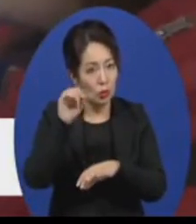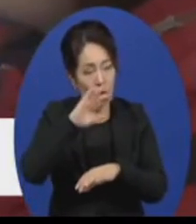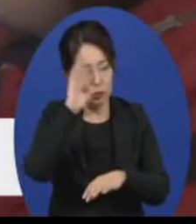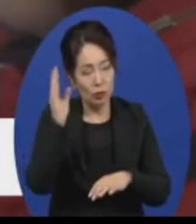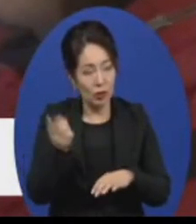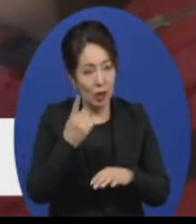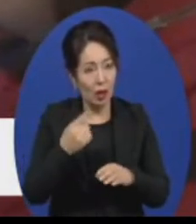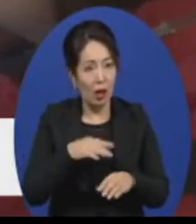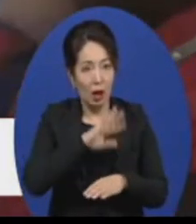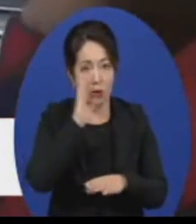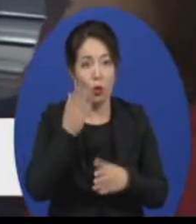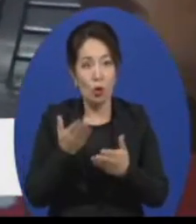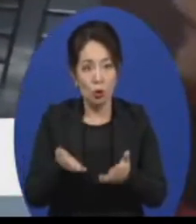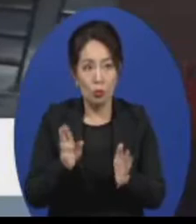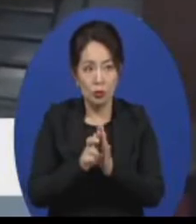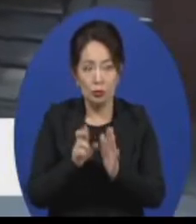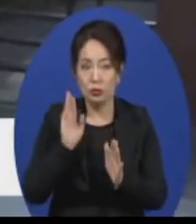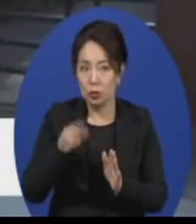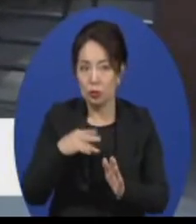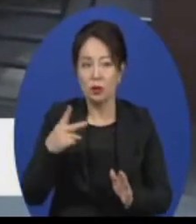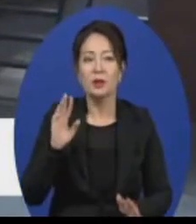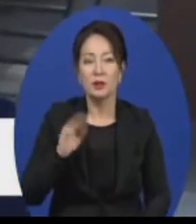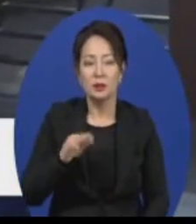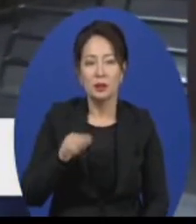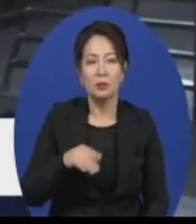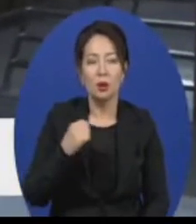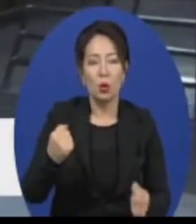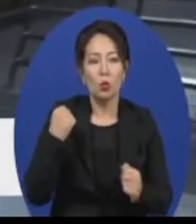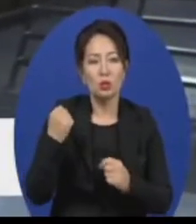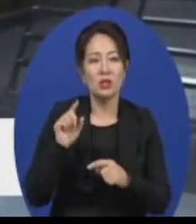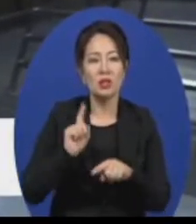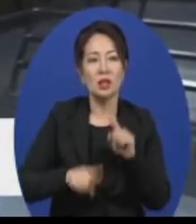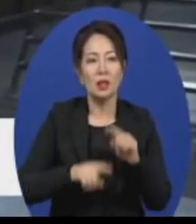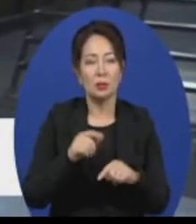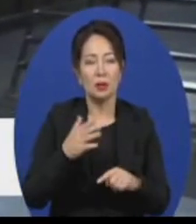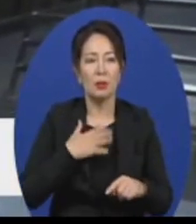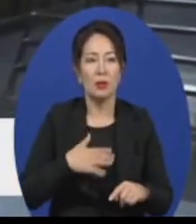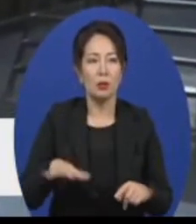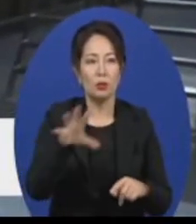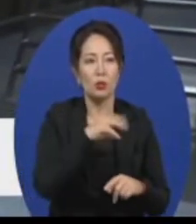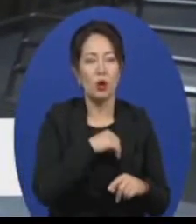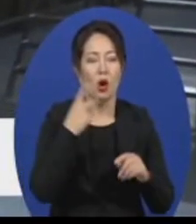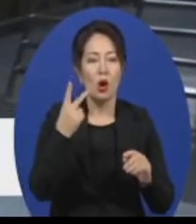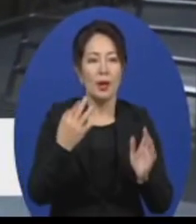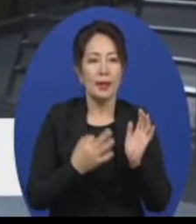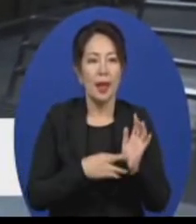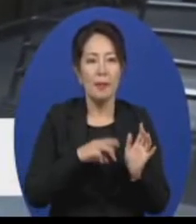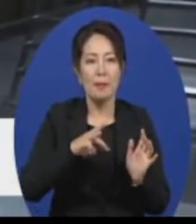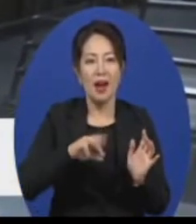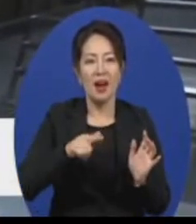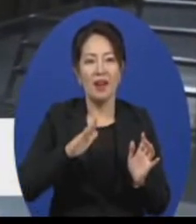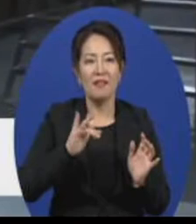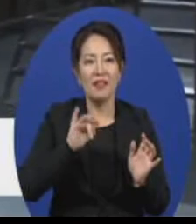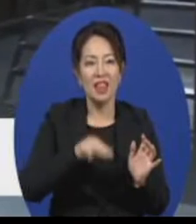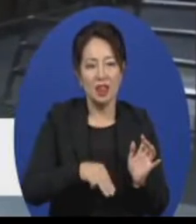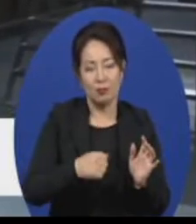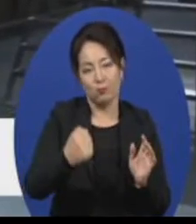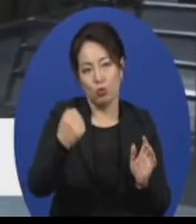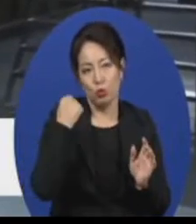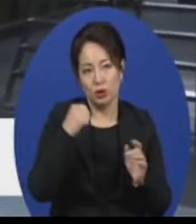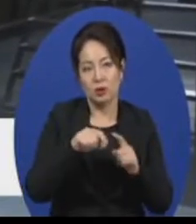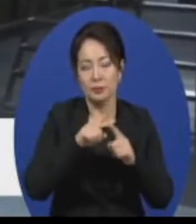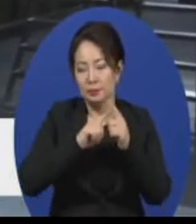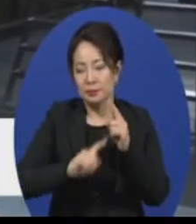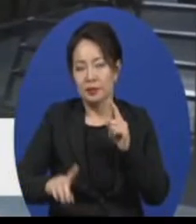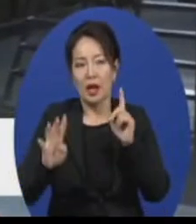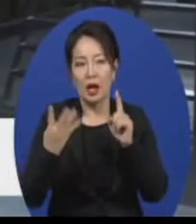дулааны цэцгэлээс санд боломжтой тийм үү? Тийм. Чич чадлын хөдөл юм байна. Манайх бол 28 мегаваттын хүчин чадалтай